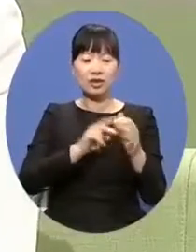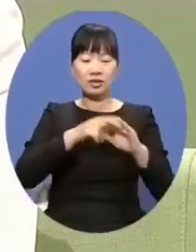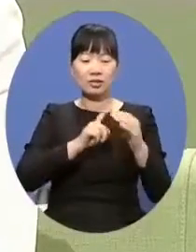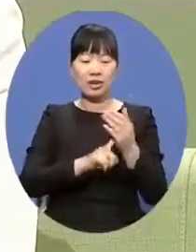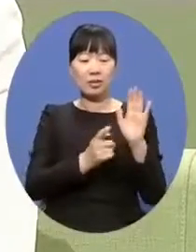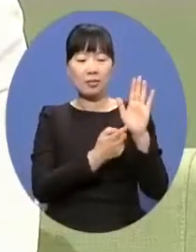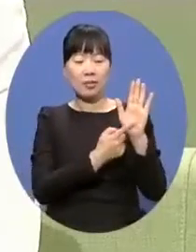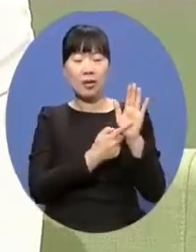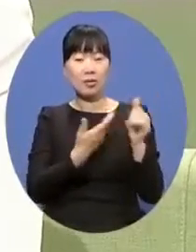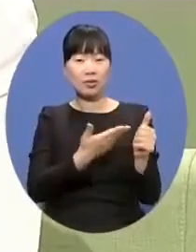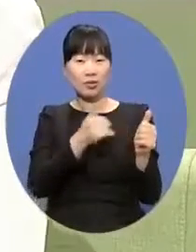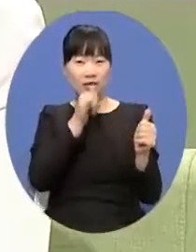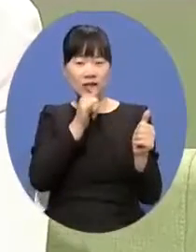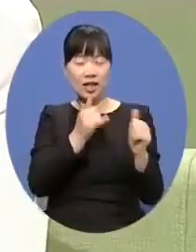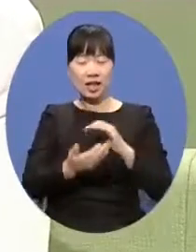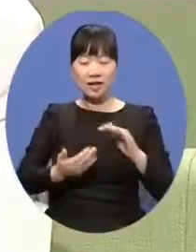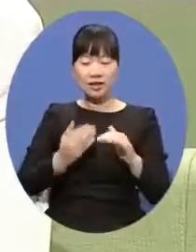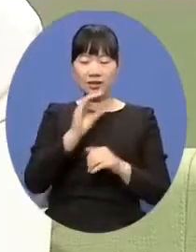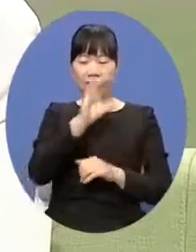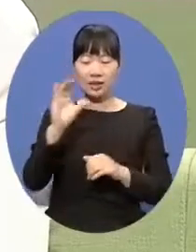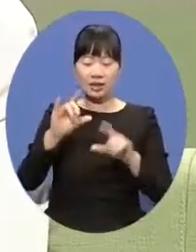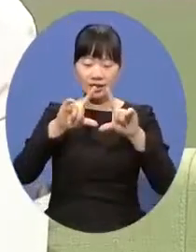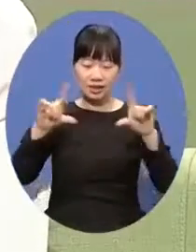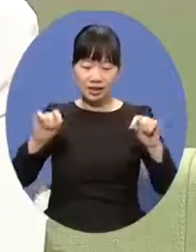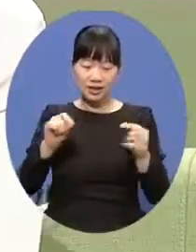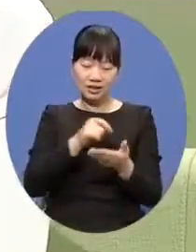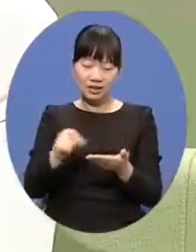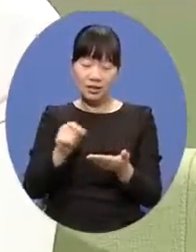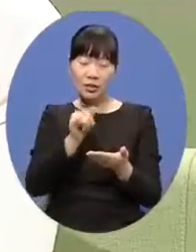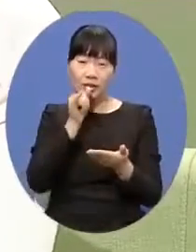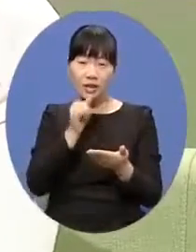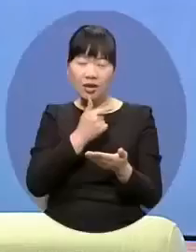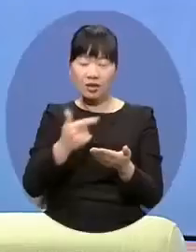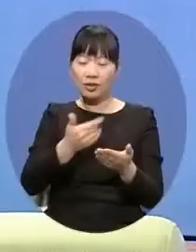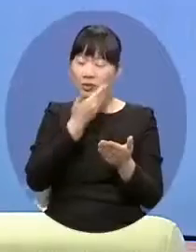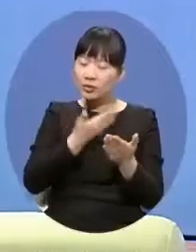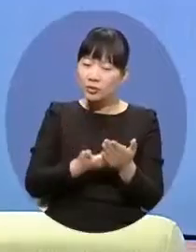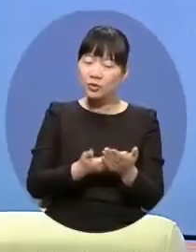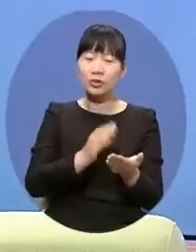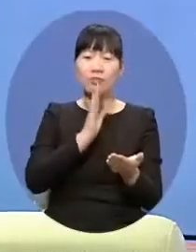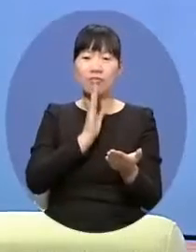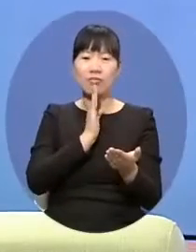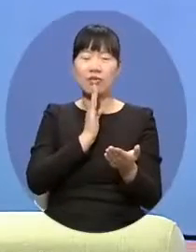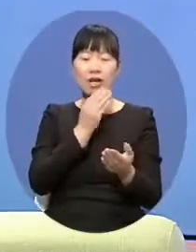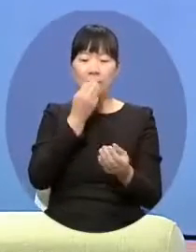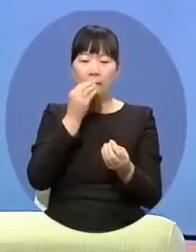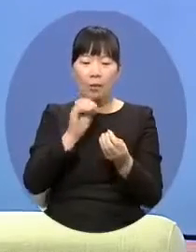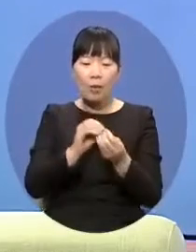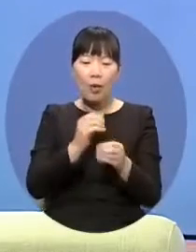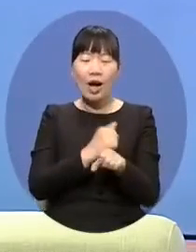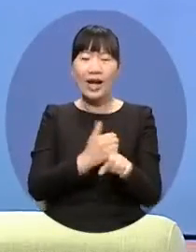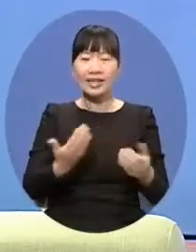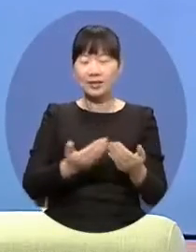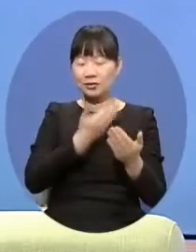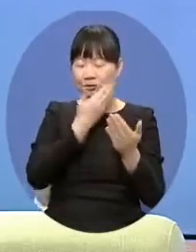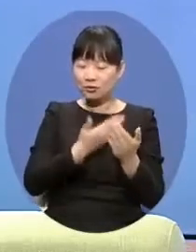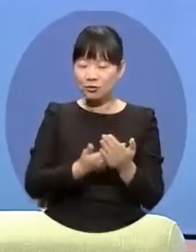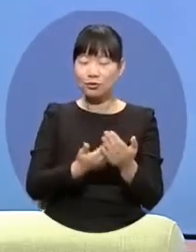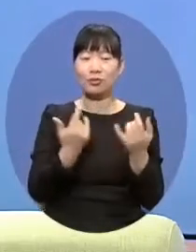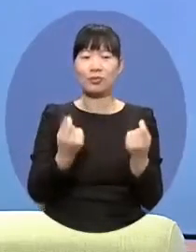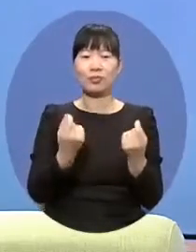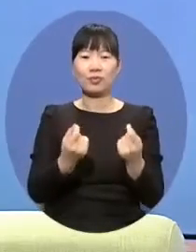마음들을 표현하는 거 있죠. 아까 크리스마스 카드 쓴다라는, 네, 것도 굉장히 소중한 일들이고요. 뽀뽀하는 일도 굉장히 소중한